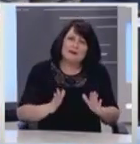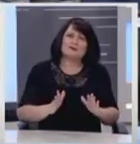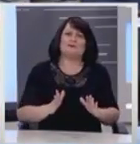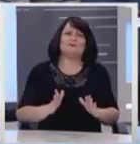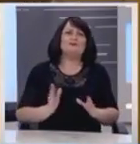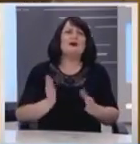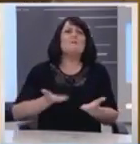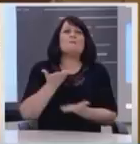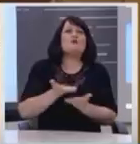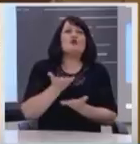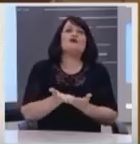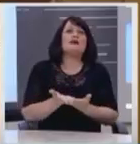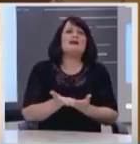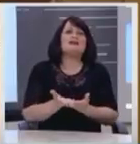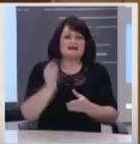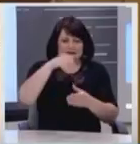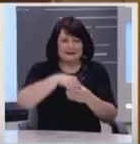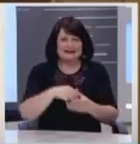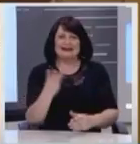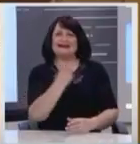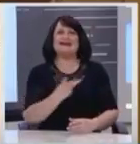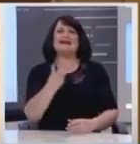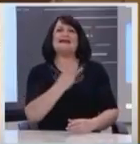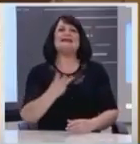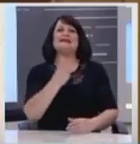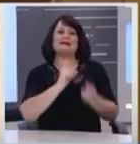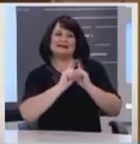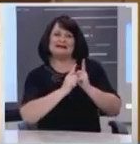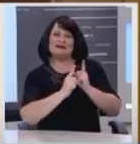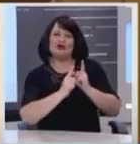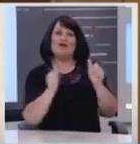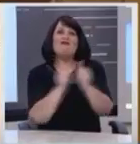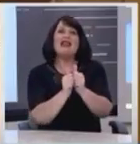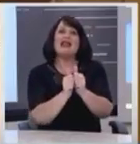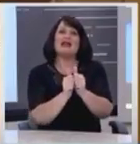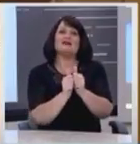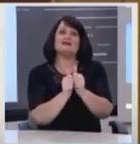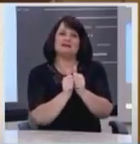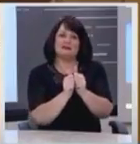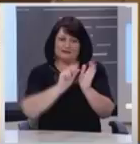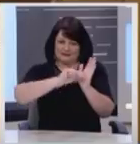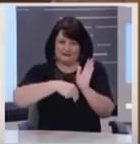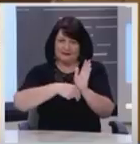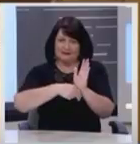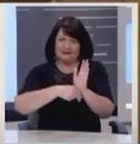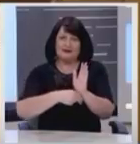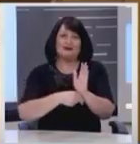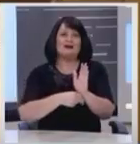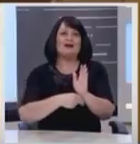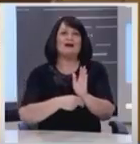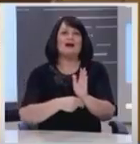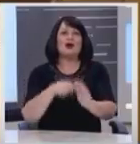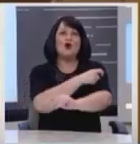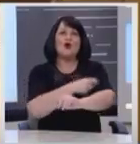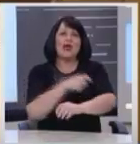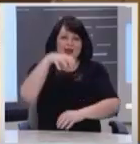μεταξύ των οποίων η σύναψη τριμερού συμφώνου φιλίας και η δημιουργία μηχανισμού ελέγχου του Οργανισμού